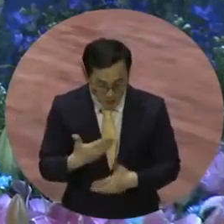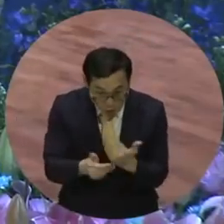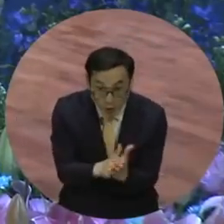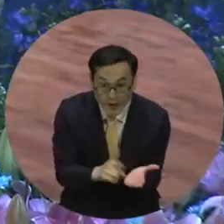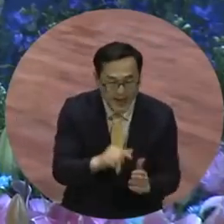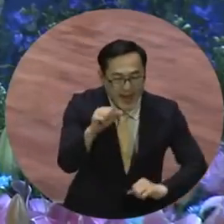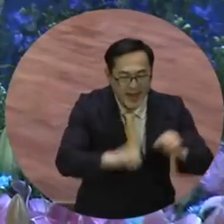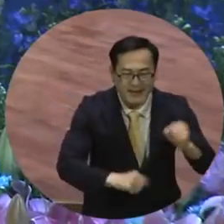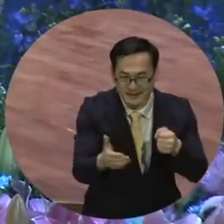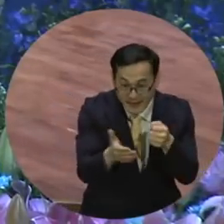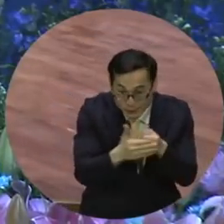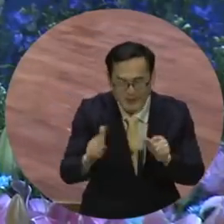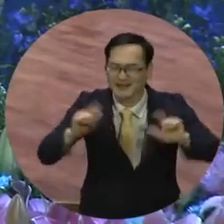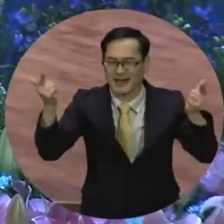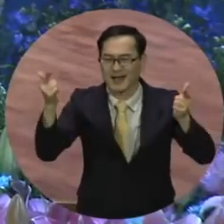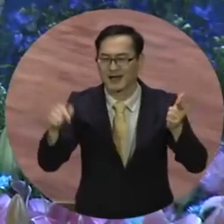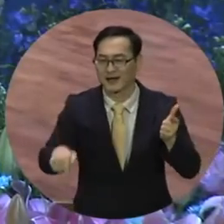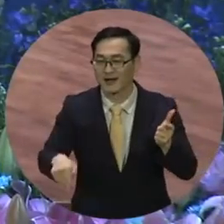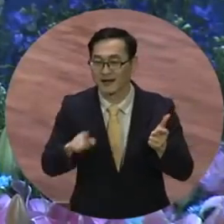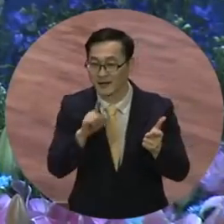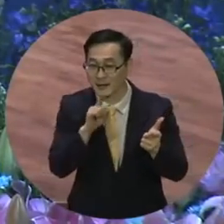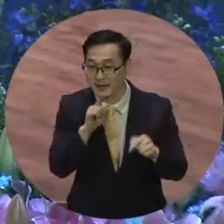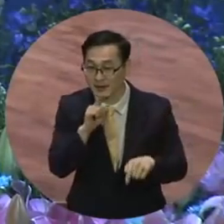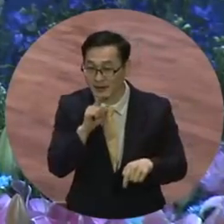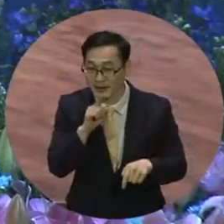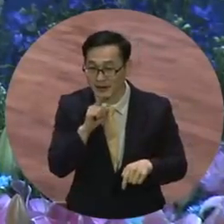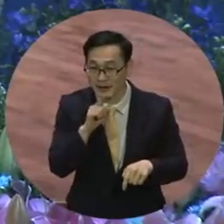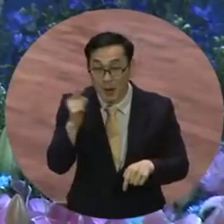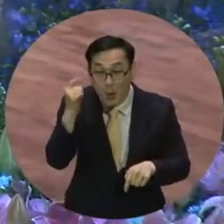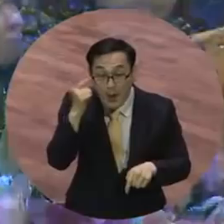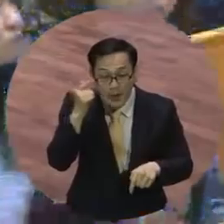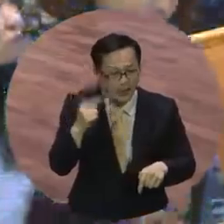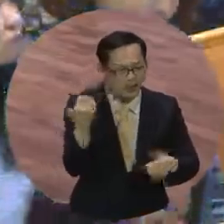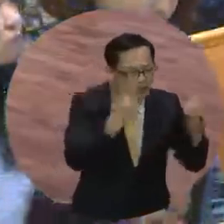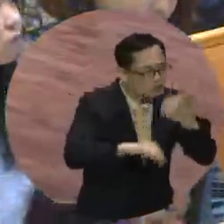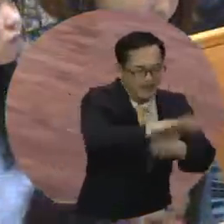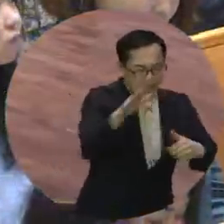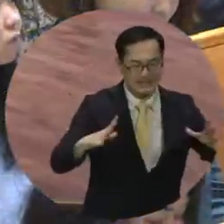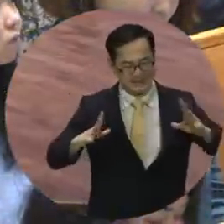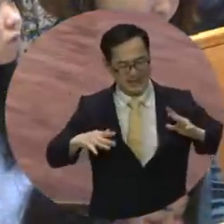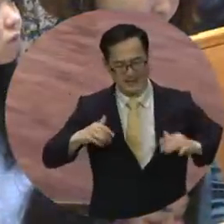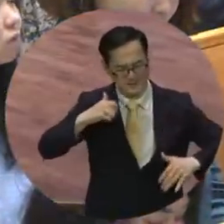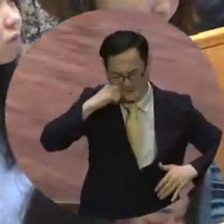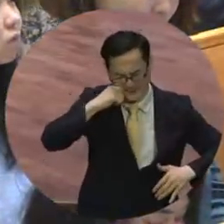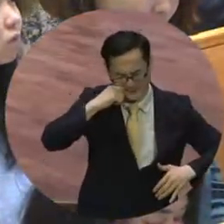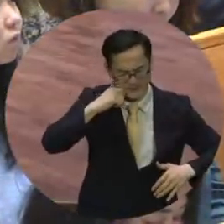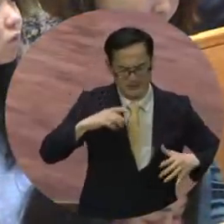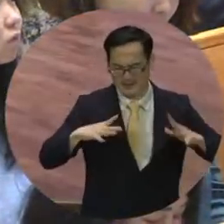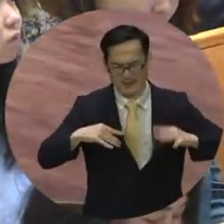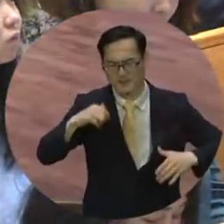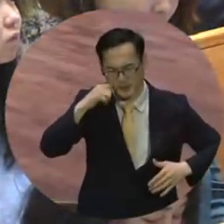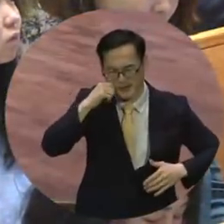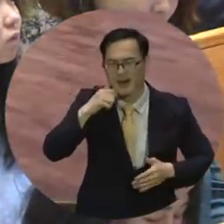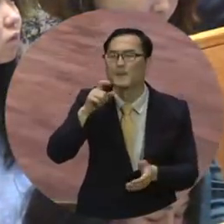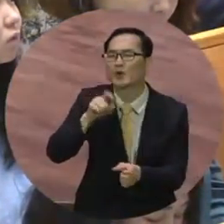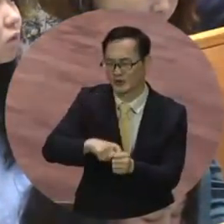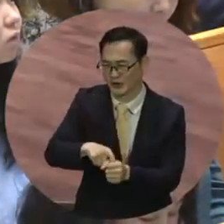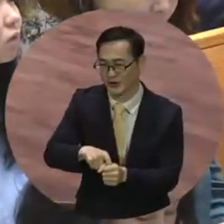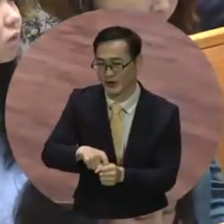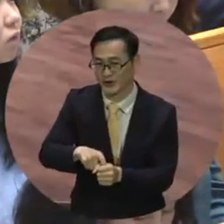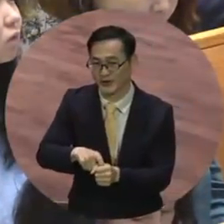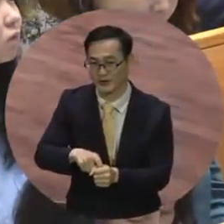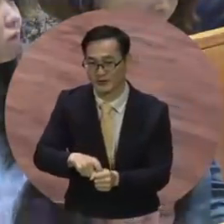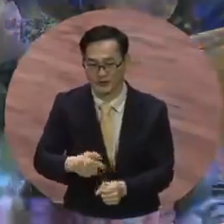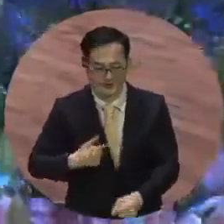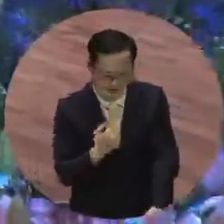것이 아니니 아무도 자랑치 못하게 하려 하십니다. 아니 행위로 구원받은 얼마짜? 나는